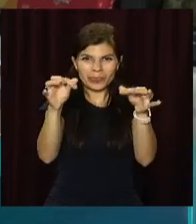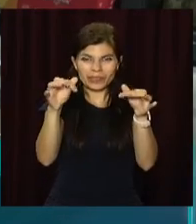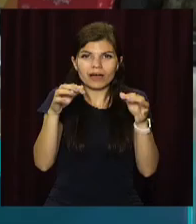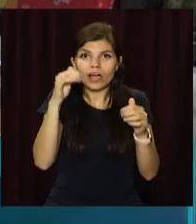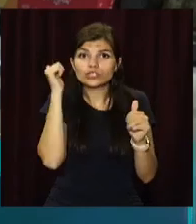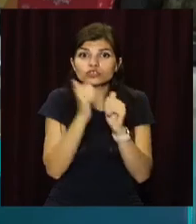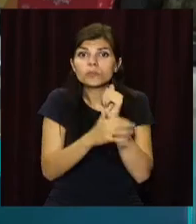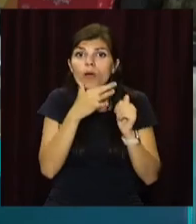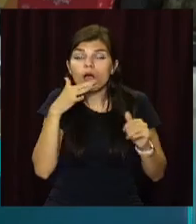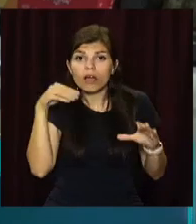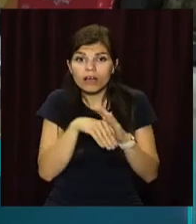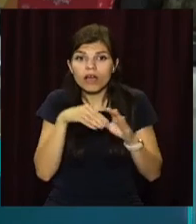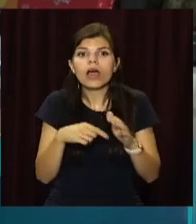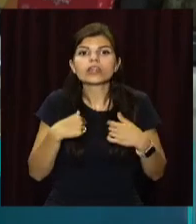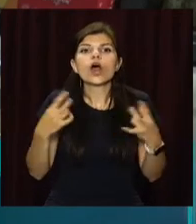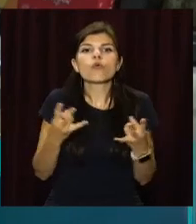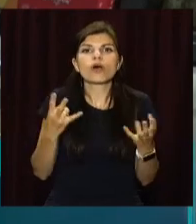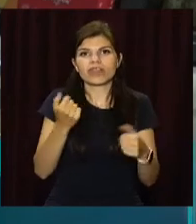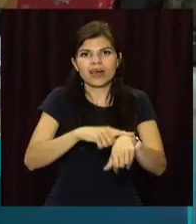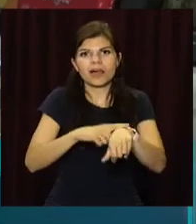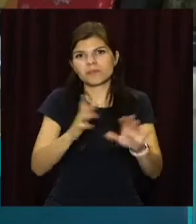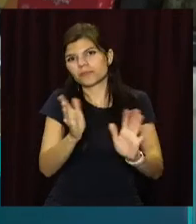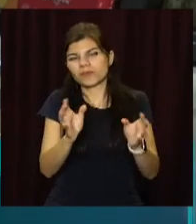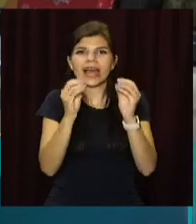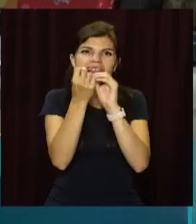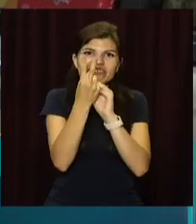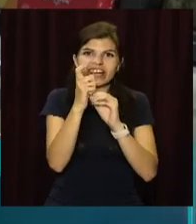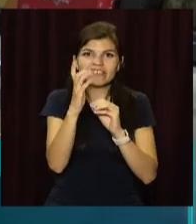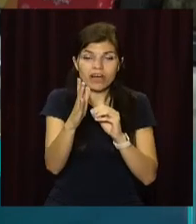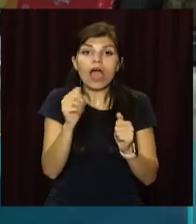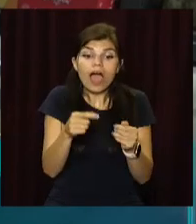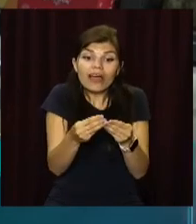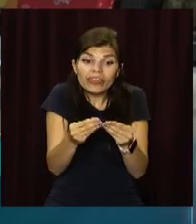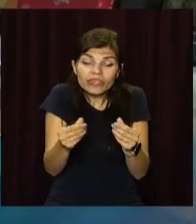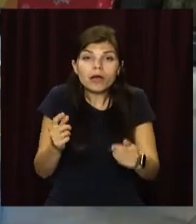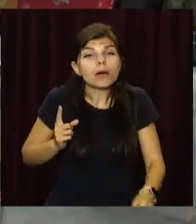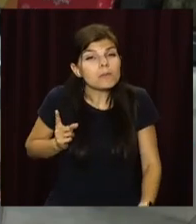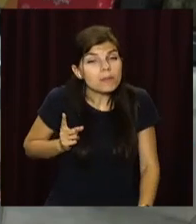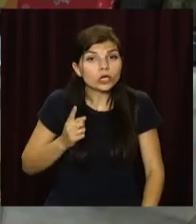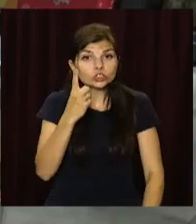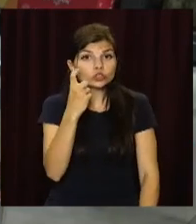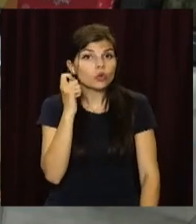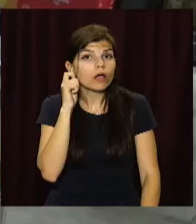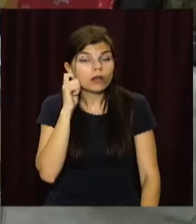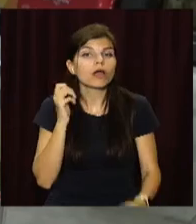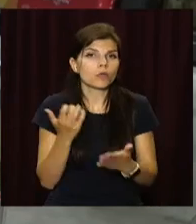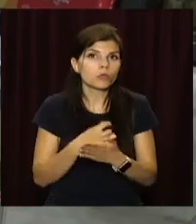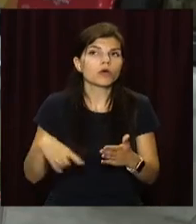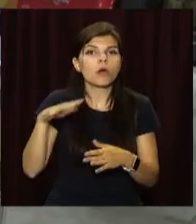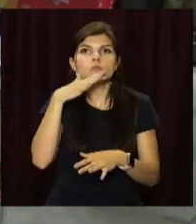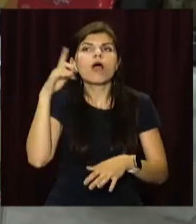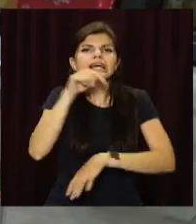пакетиків. У середньому вони нам потрібні на хвилин 12, а розкладатимуться років 100. Тому майже 80 країн світу обмежили